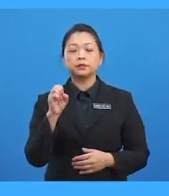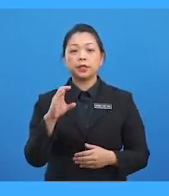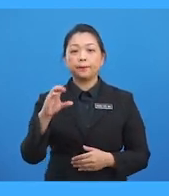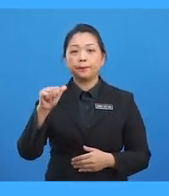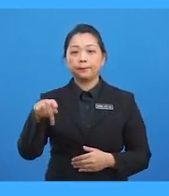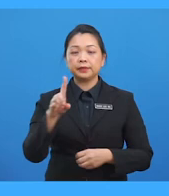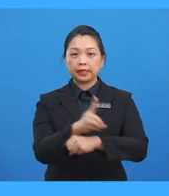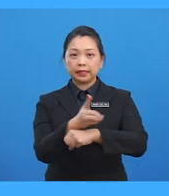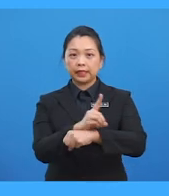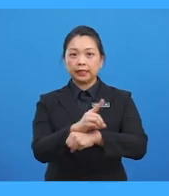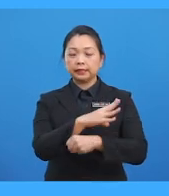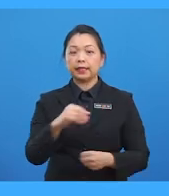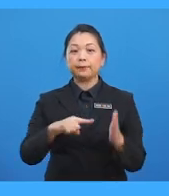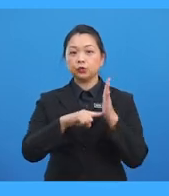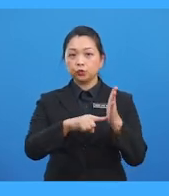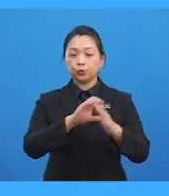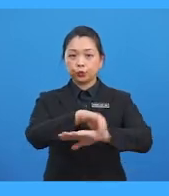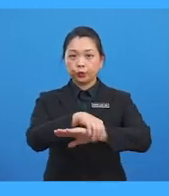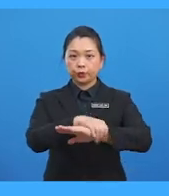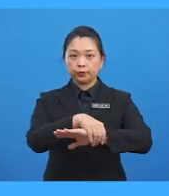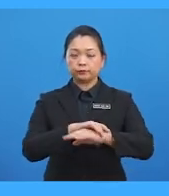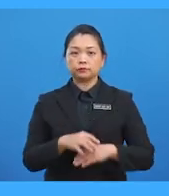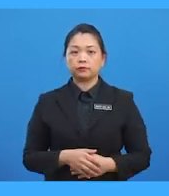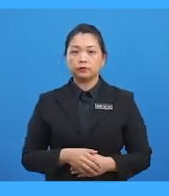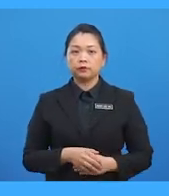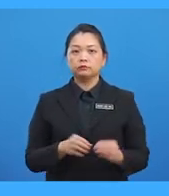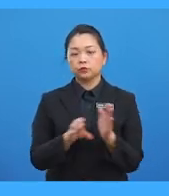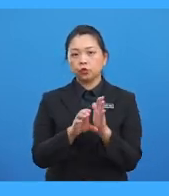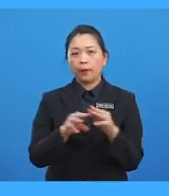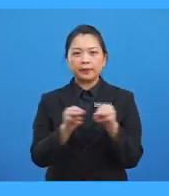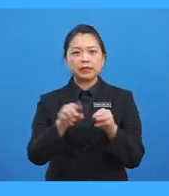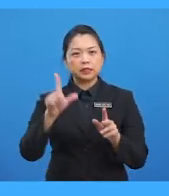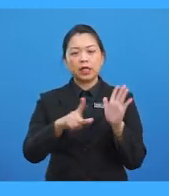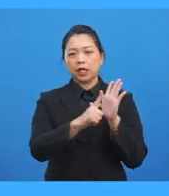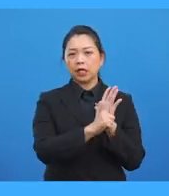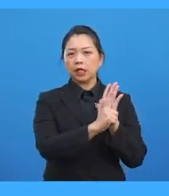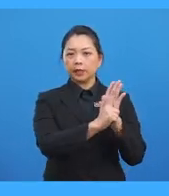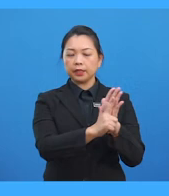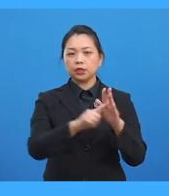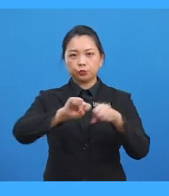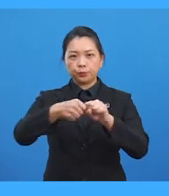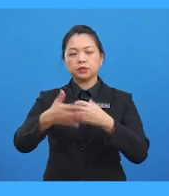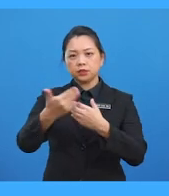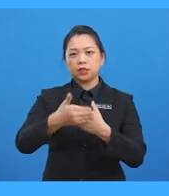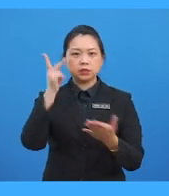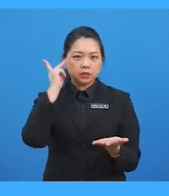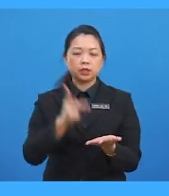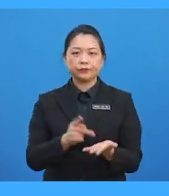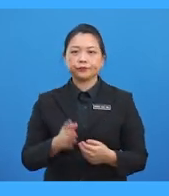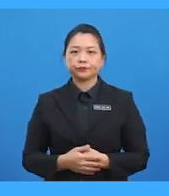geografi. Pendaftaran harta intelek adalah seperti meletakkan label pada produk supaya mudah dikenal.